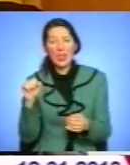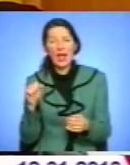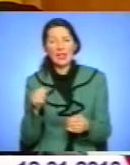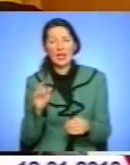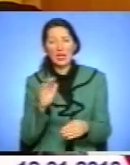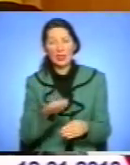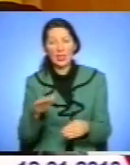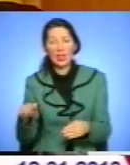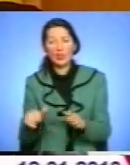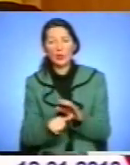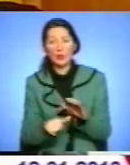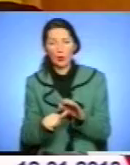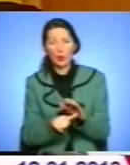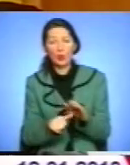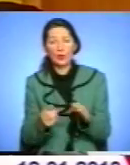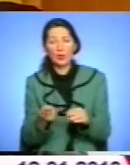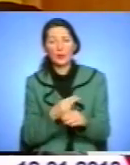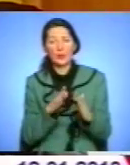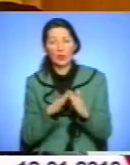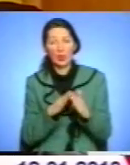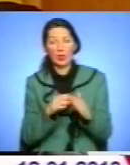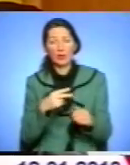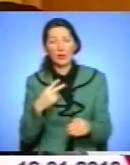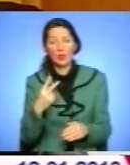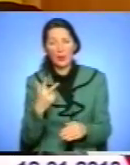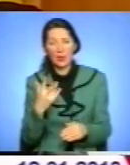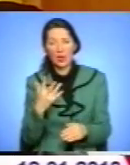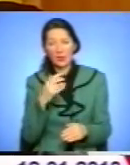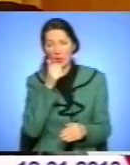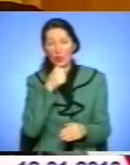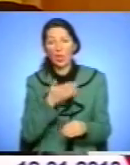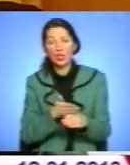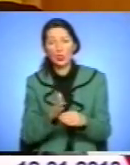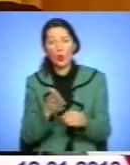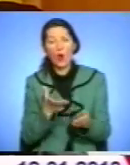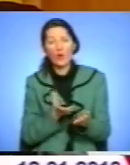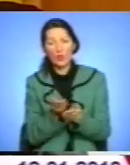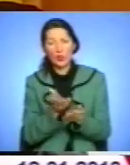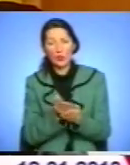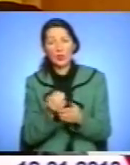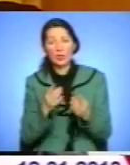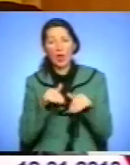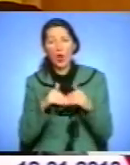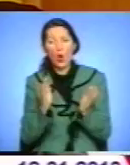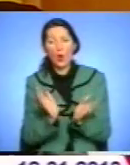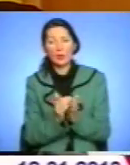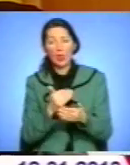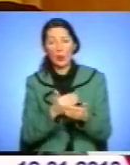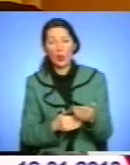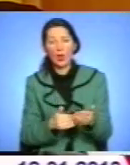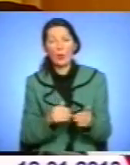на 12-15 роки. Частково фінансувалася комплексна програма розвитку цивільного захисту Тернопільської області